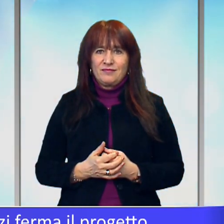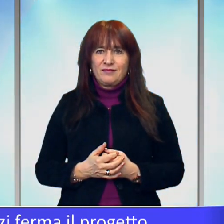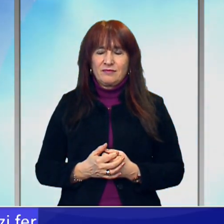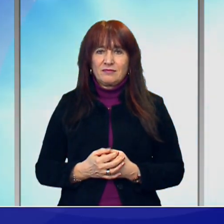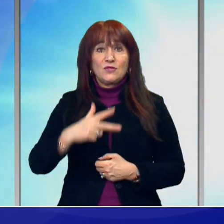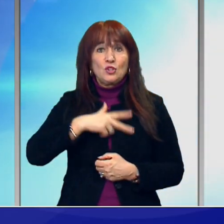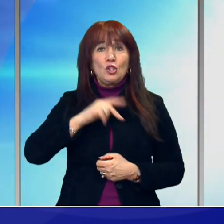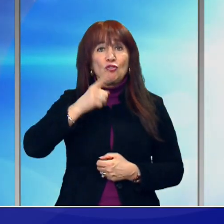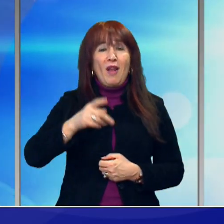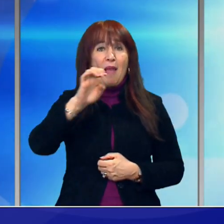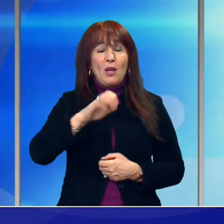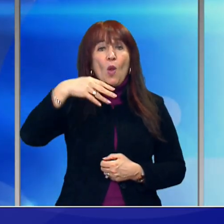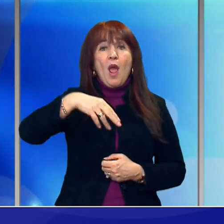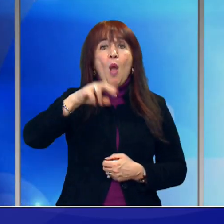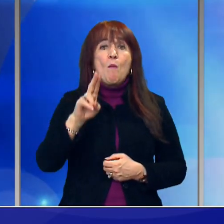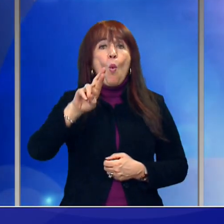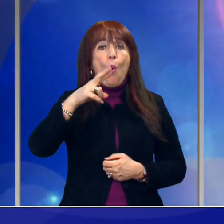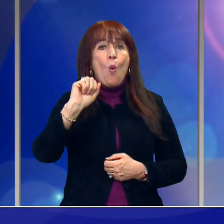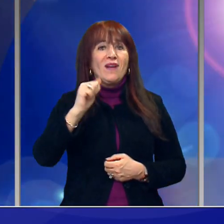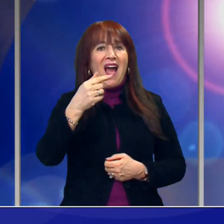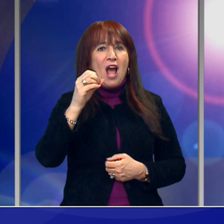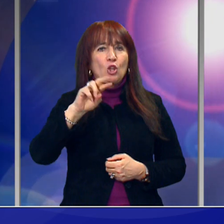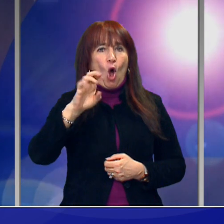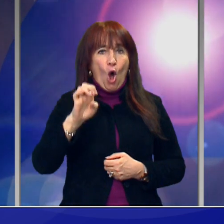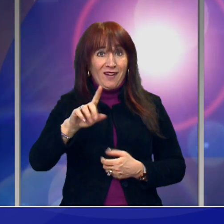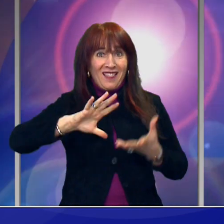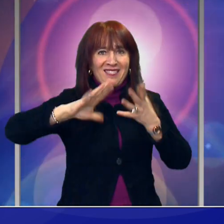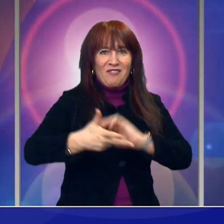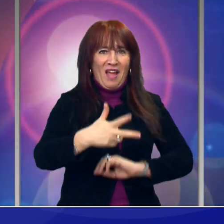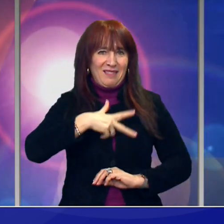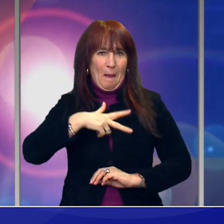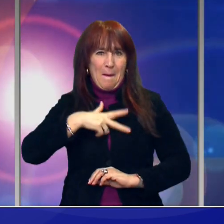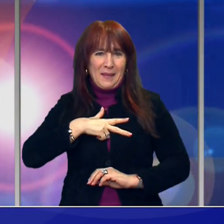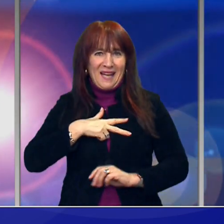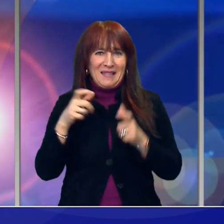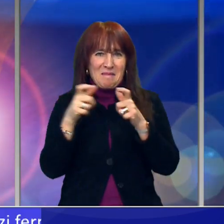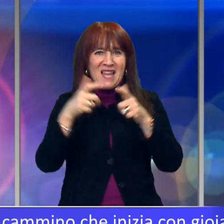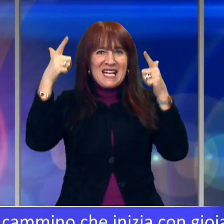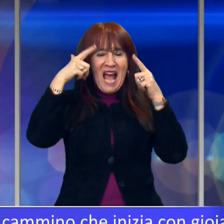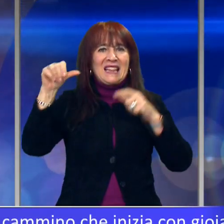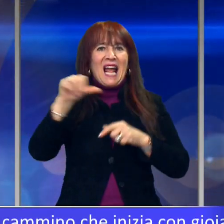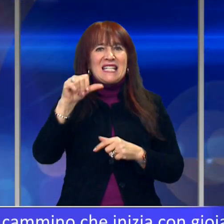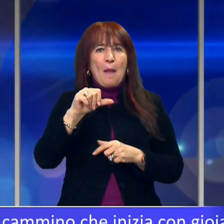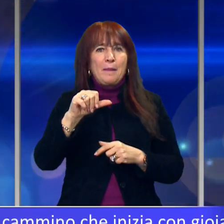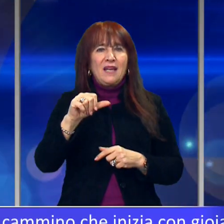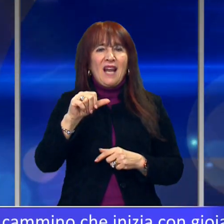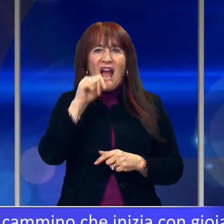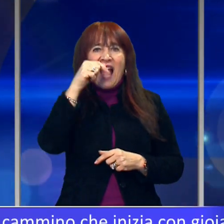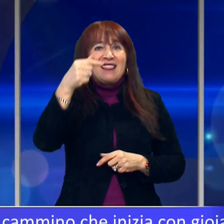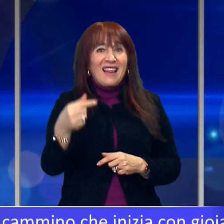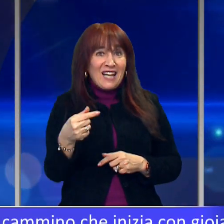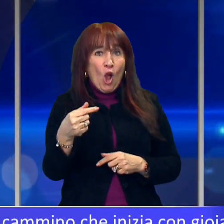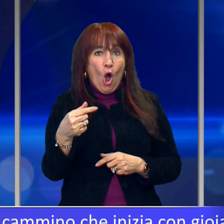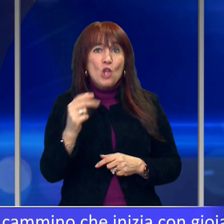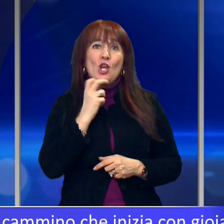don Gianni Emanuele Muratore è diventato parroco di Santa Sabina di Trigoso a Sestri